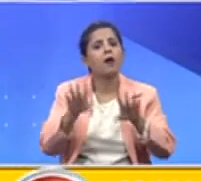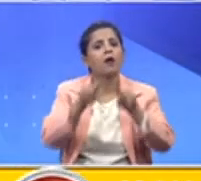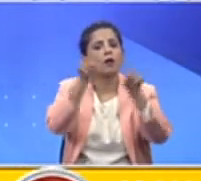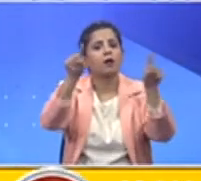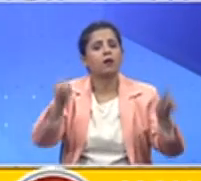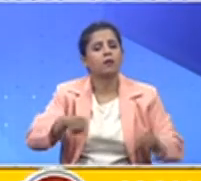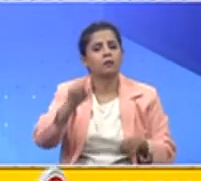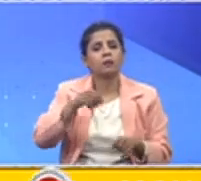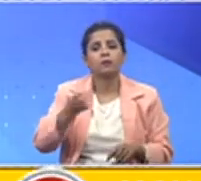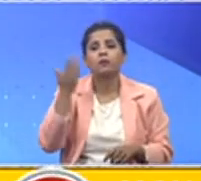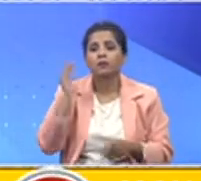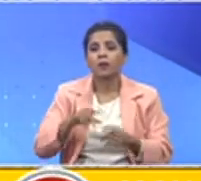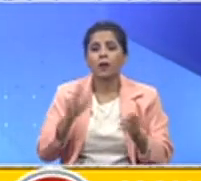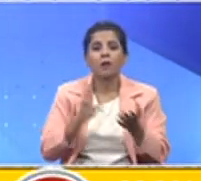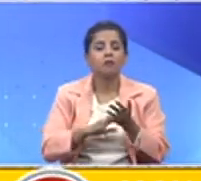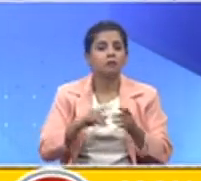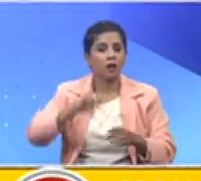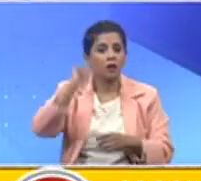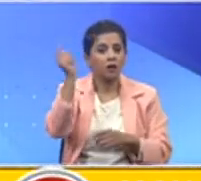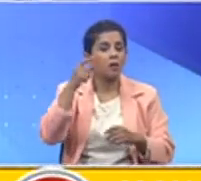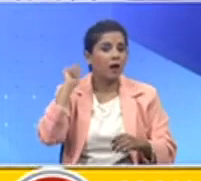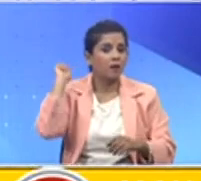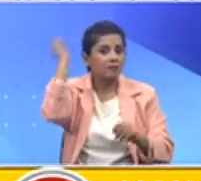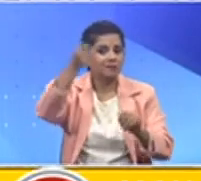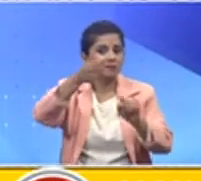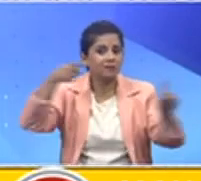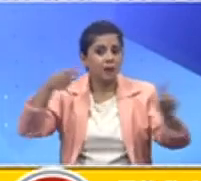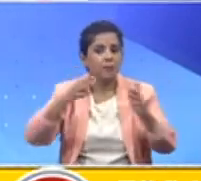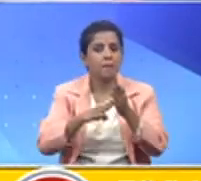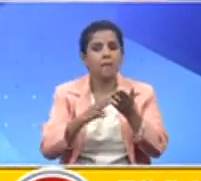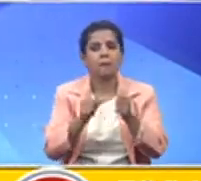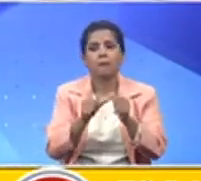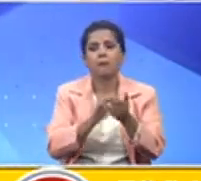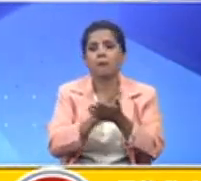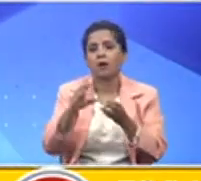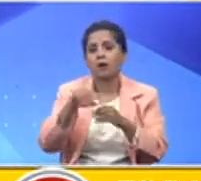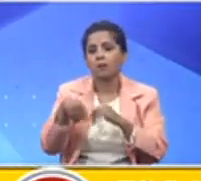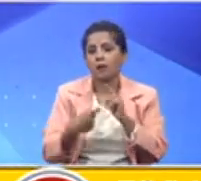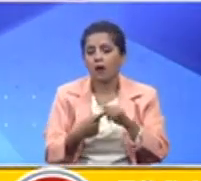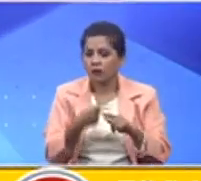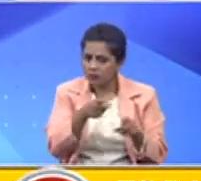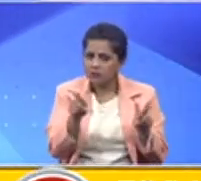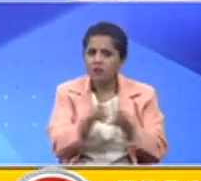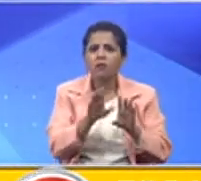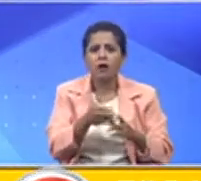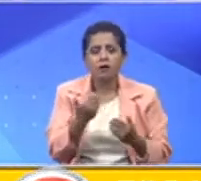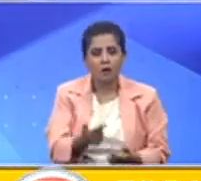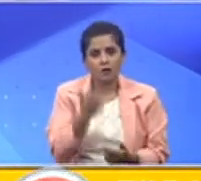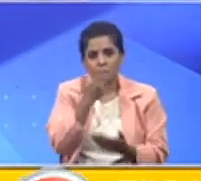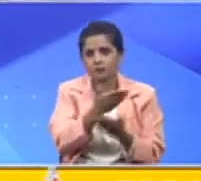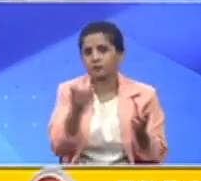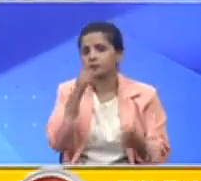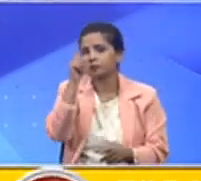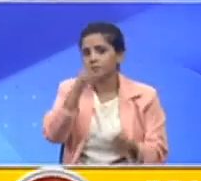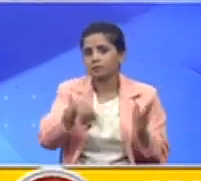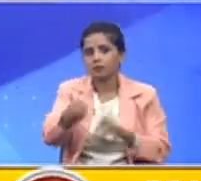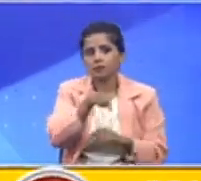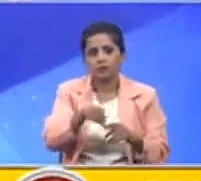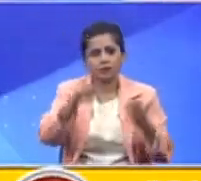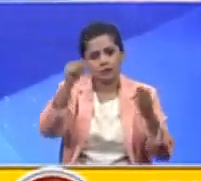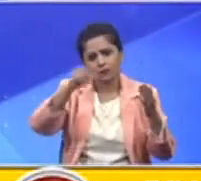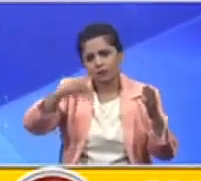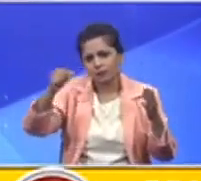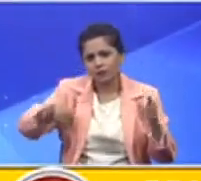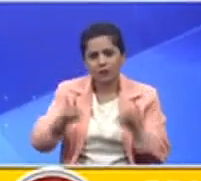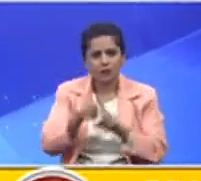महाभारत भी तो इसी भोज पत्र पर लिखा गया था, आदेव भूमी की ये महलाए इस भोज पत्र